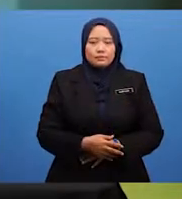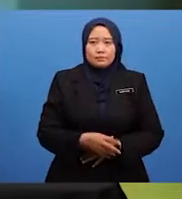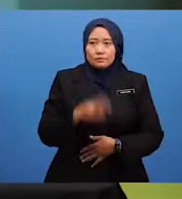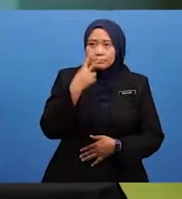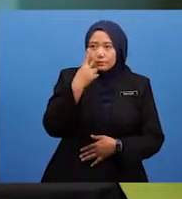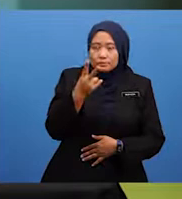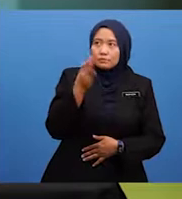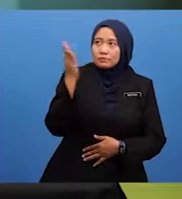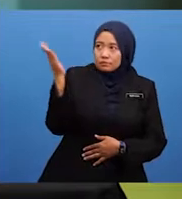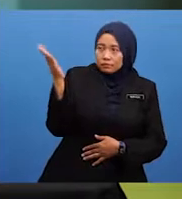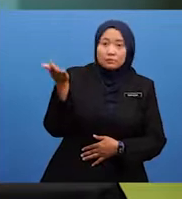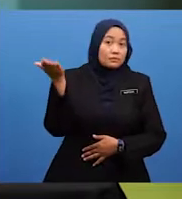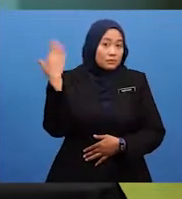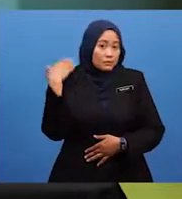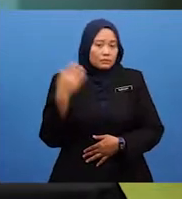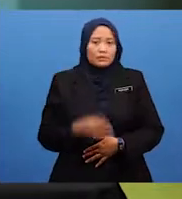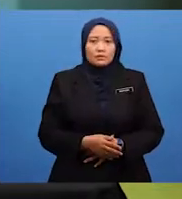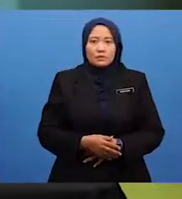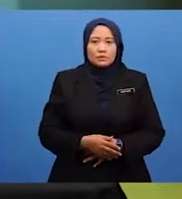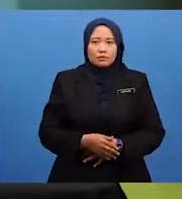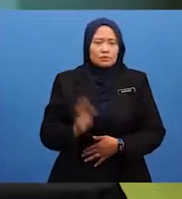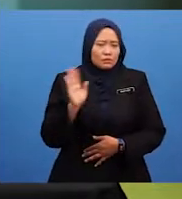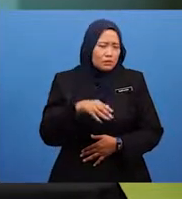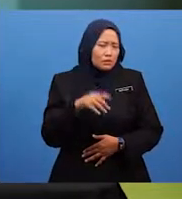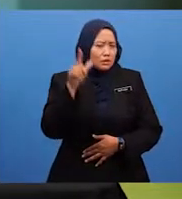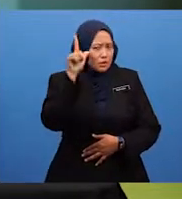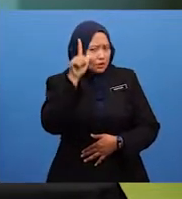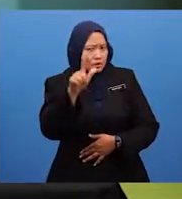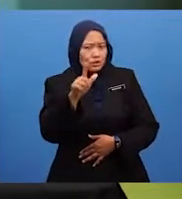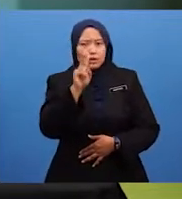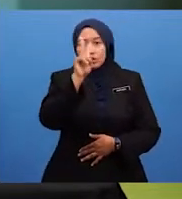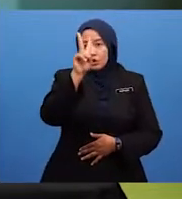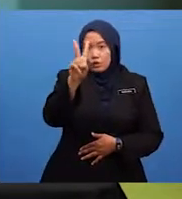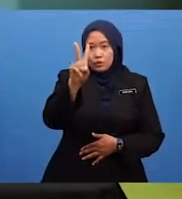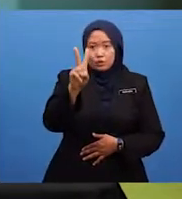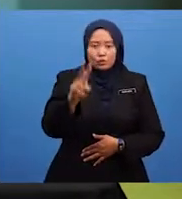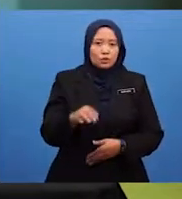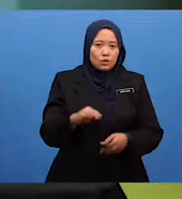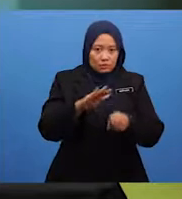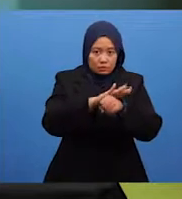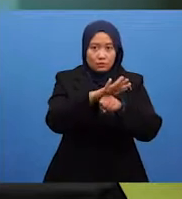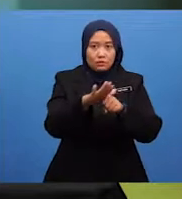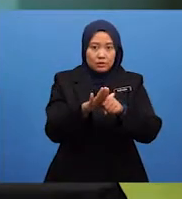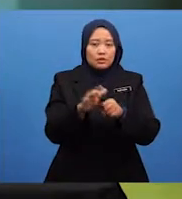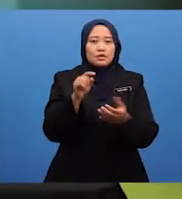tadi, mari kita lihat dengan teliti dua permukaan tersebut.